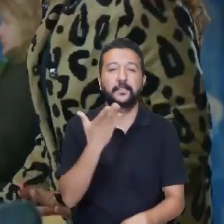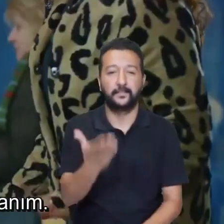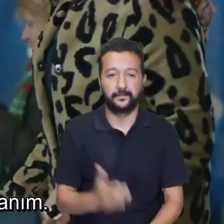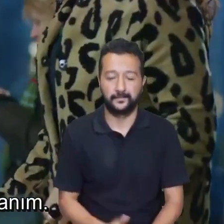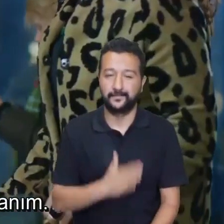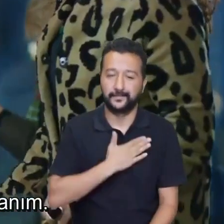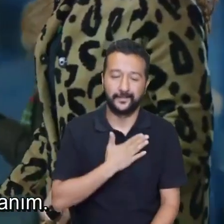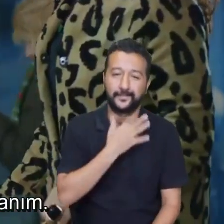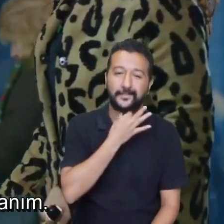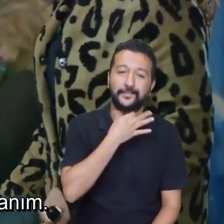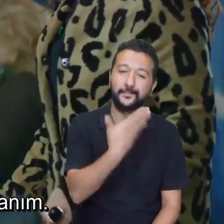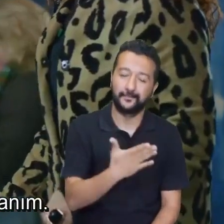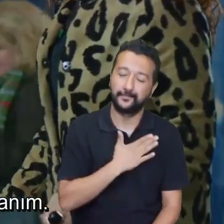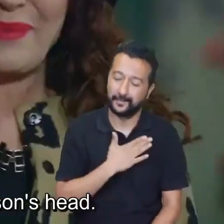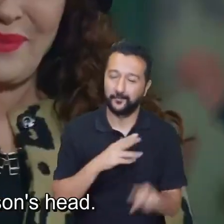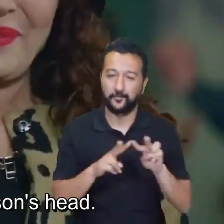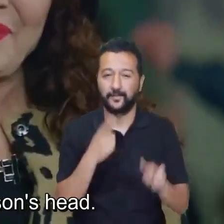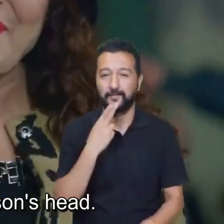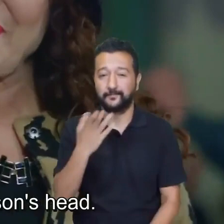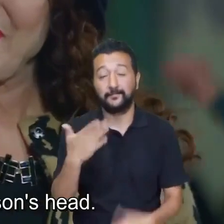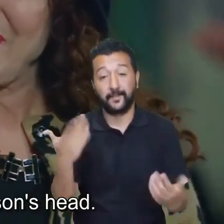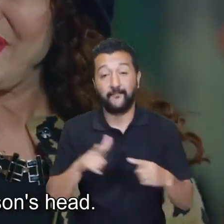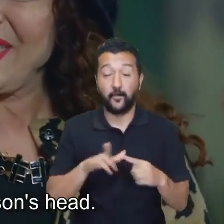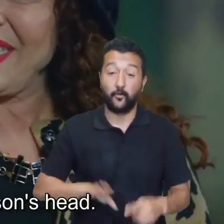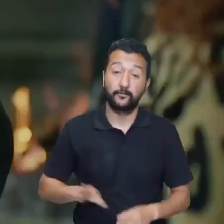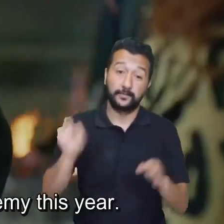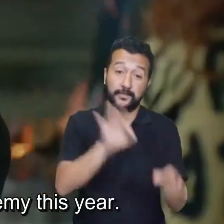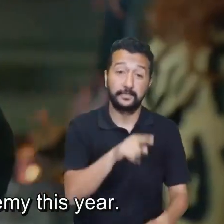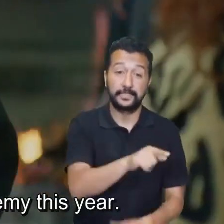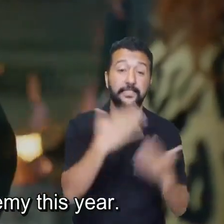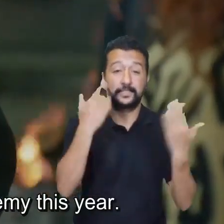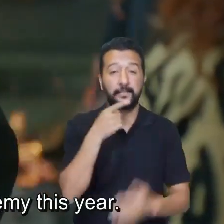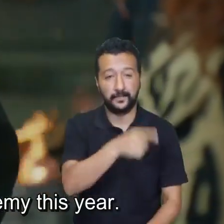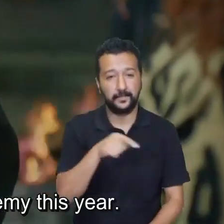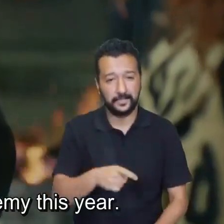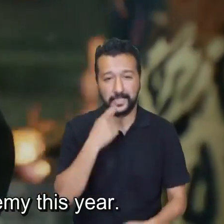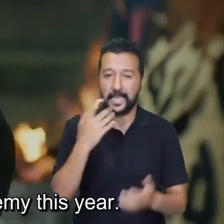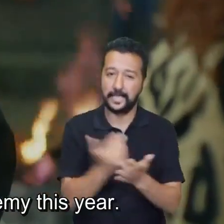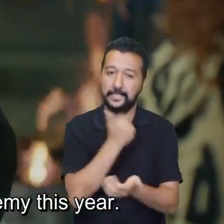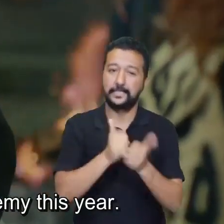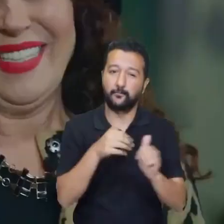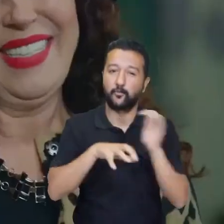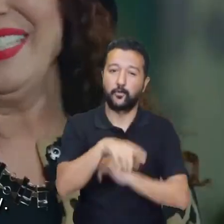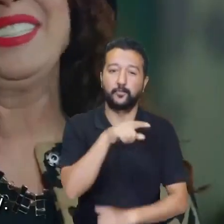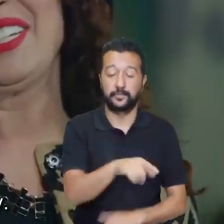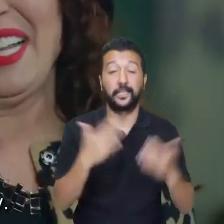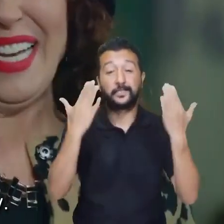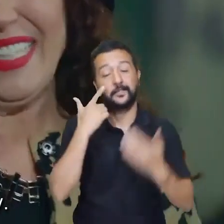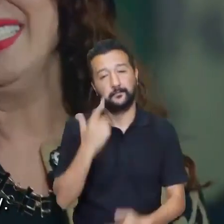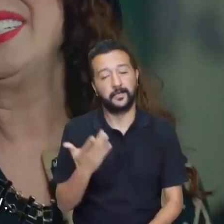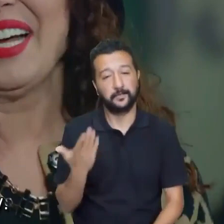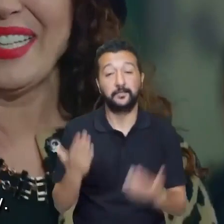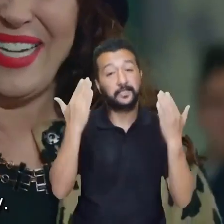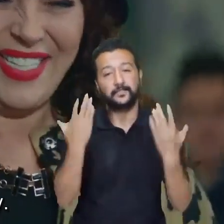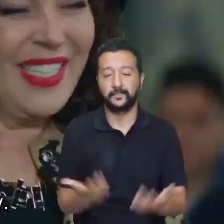maşallah. Sağ olun, eksik olmayın Mürüvvet Hanım. Darısı Feridun oğlumuzun başına. İnşallah bu yıl kazanır spor akademisine.